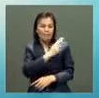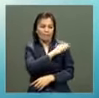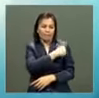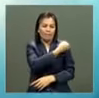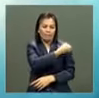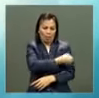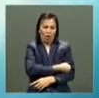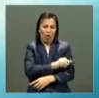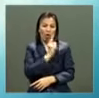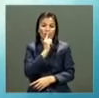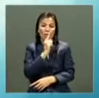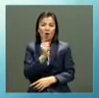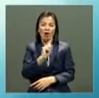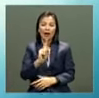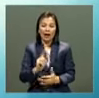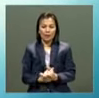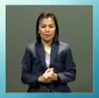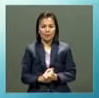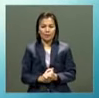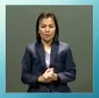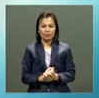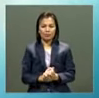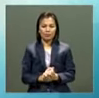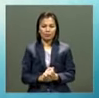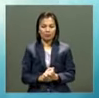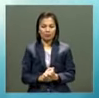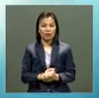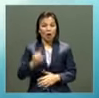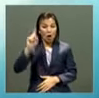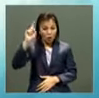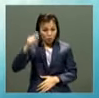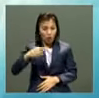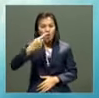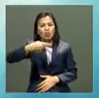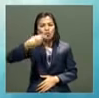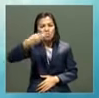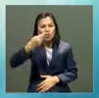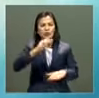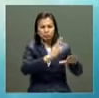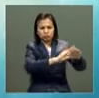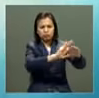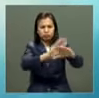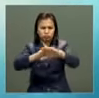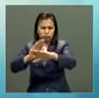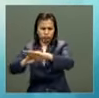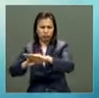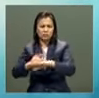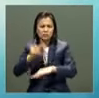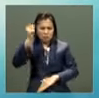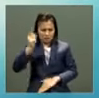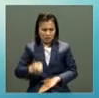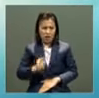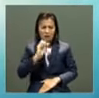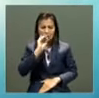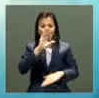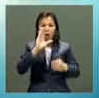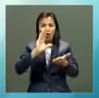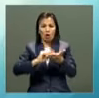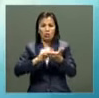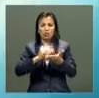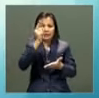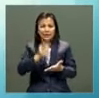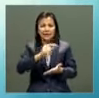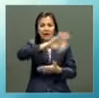ทย์เนี่ยต้องใช้ เขาเรียกอะไรครับการพูดในสถานการณ์จริงที่ต้องบอกความเป็นจริงให้ท่านผู้ชม